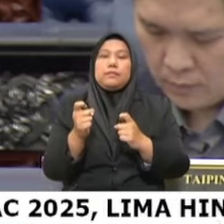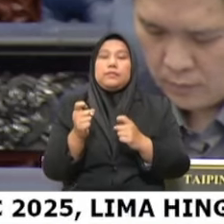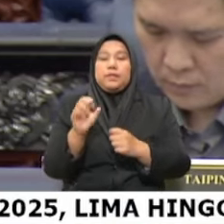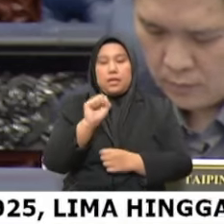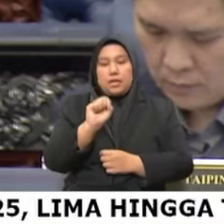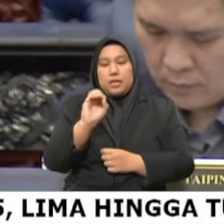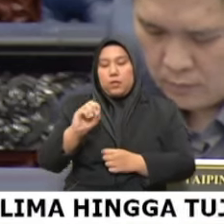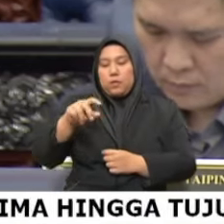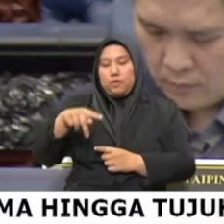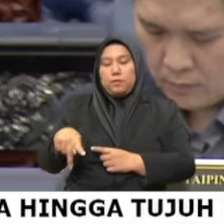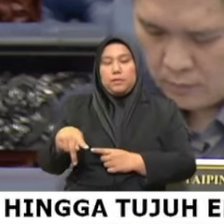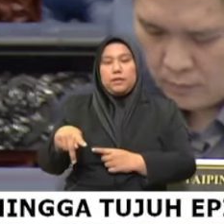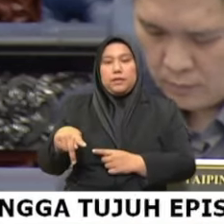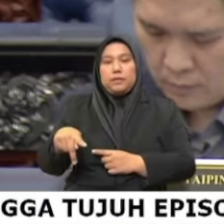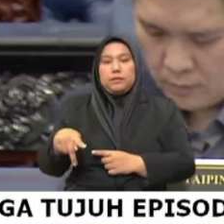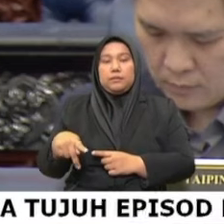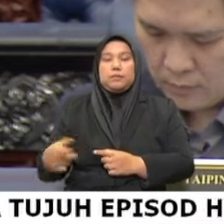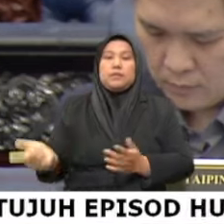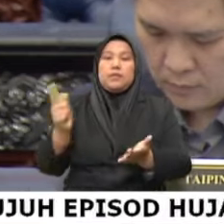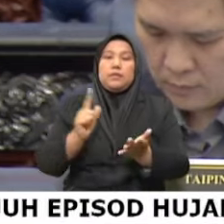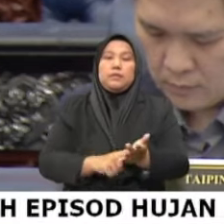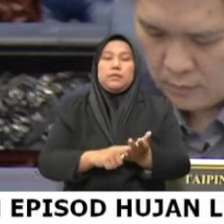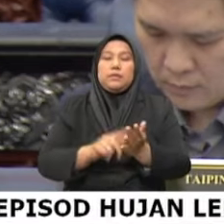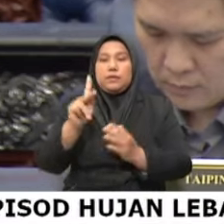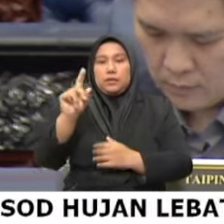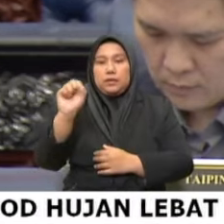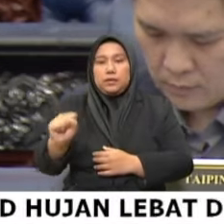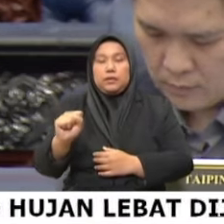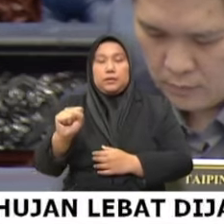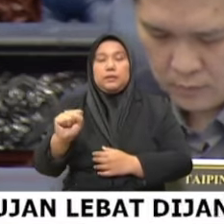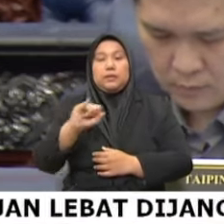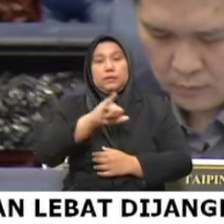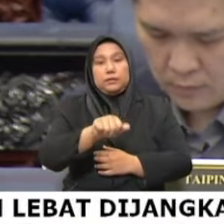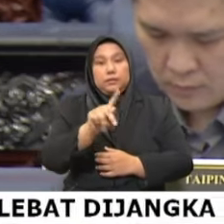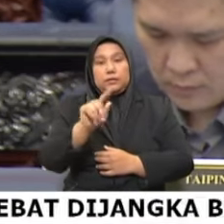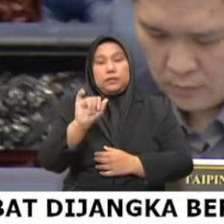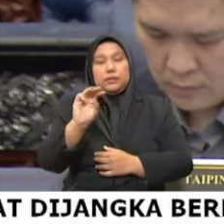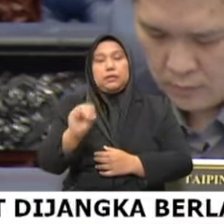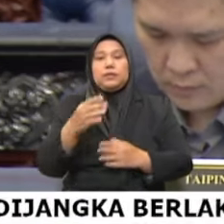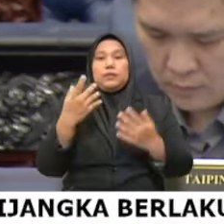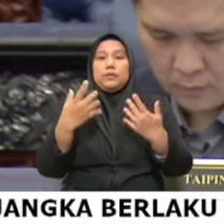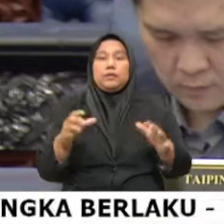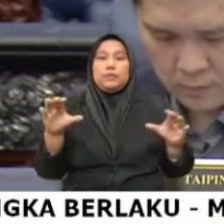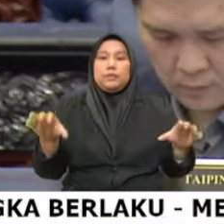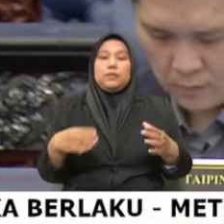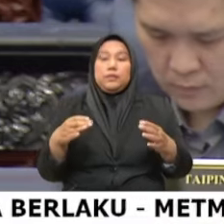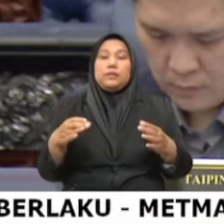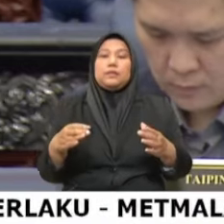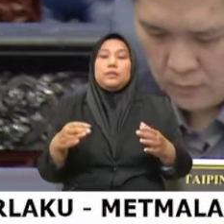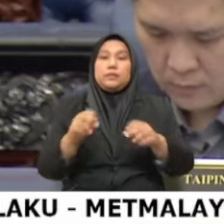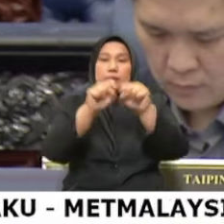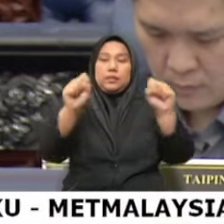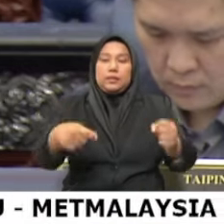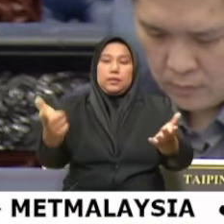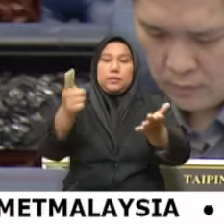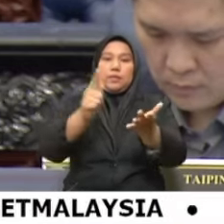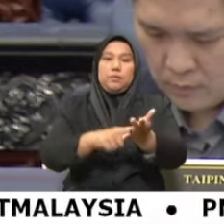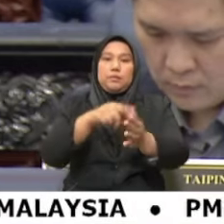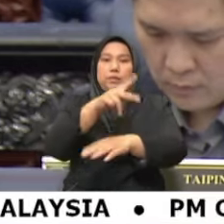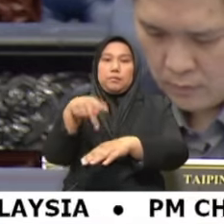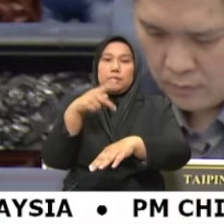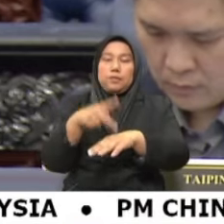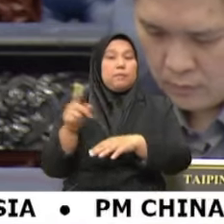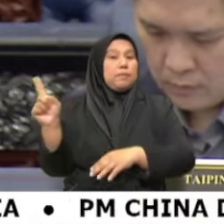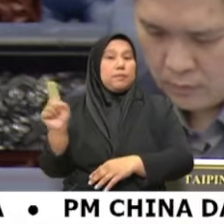standard pelaporan kes umpama ini. Oleh itu, JAKIM telah membangunkan sistem pelaporan berpusat yang membolehkan